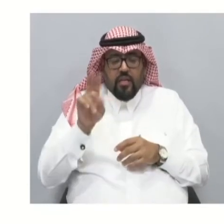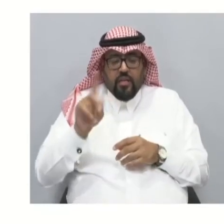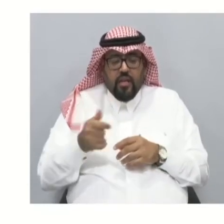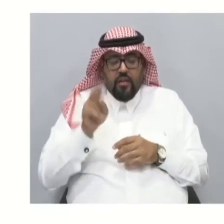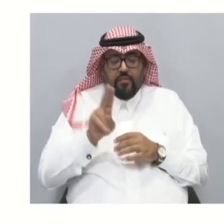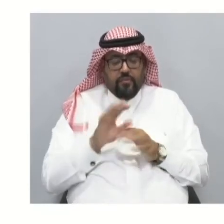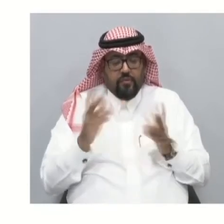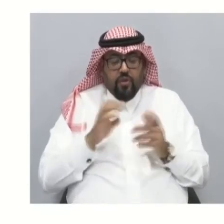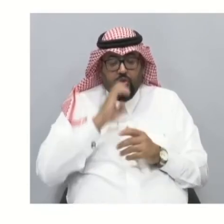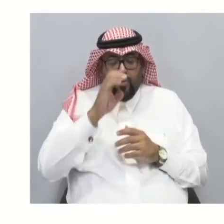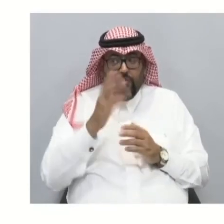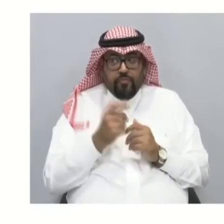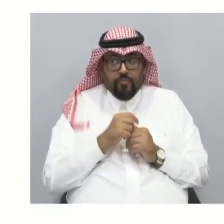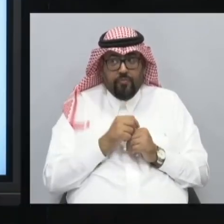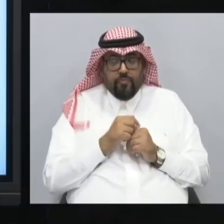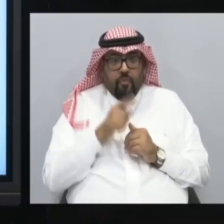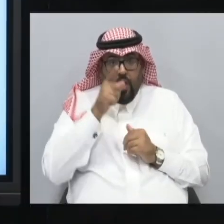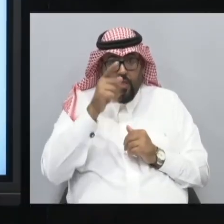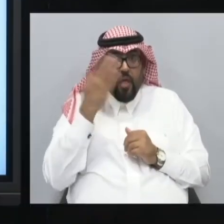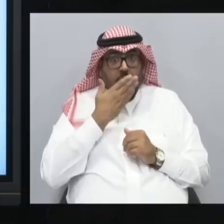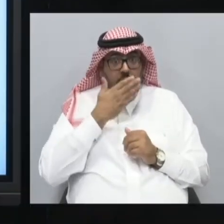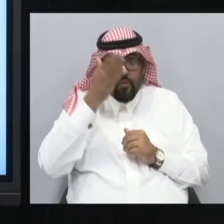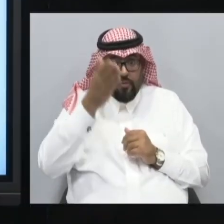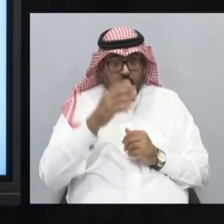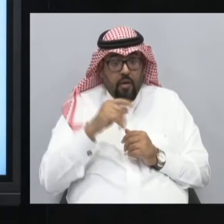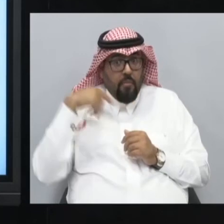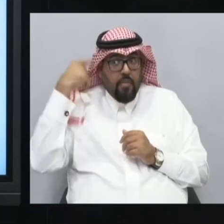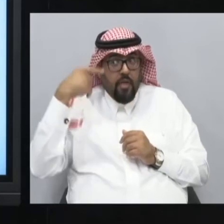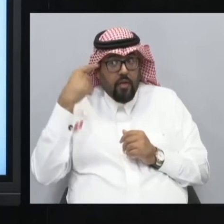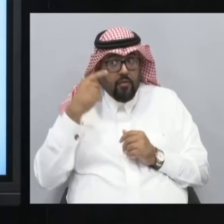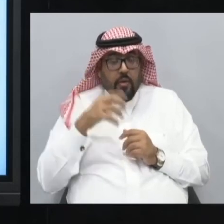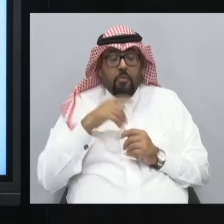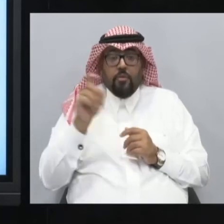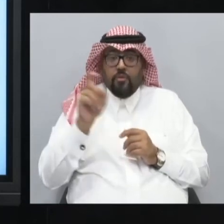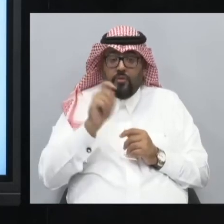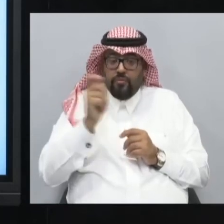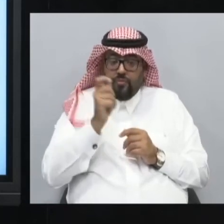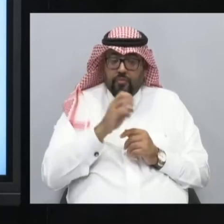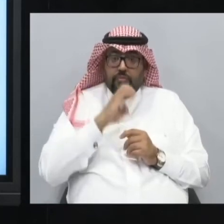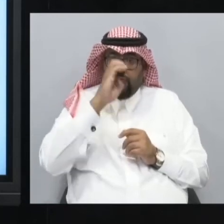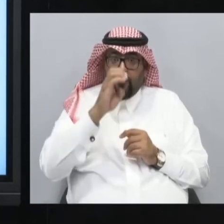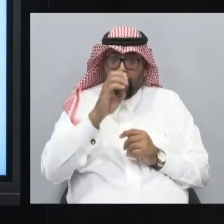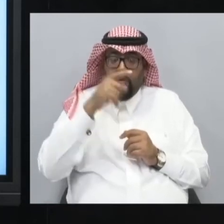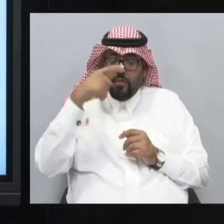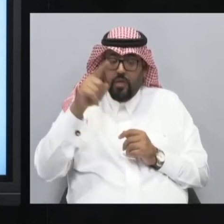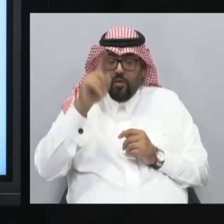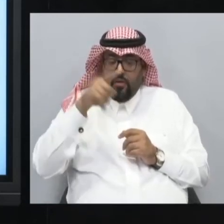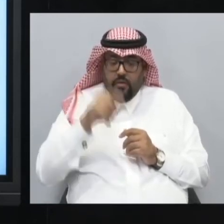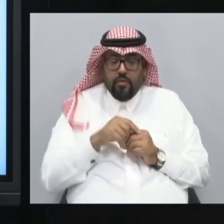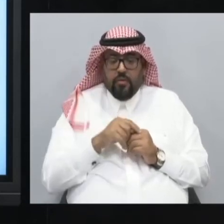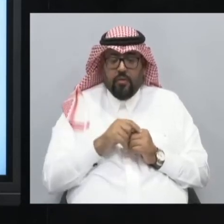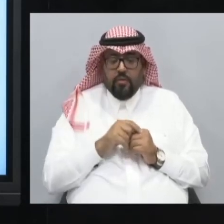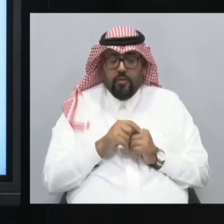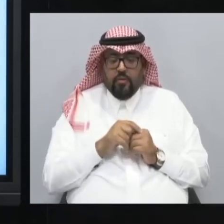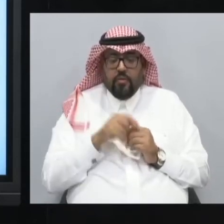الإجابة طبعا أنت تقرأ وتجيب من ذاكرتك ثم تدون، بعد ذلك تتأكد هل هي إجابة صحيحة أم ليست صحيحة، ولا أنا